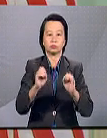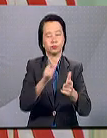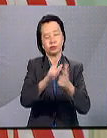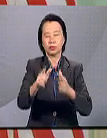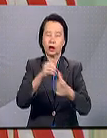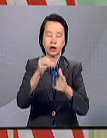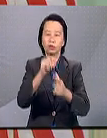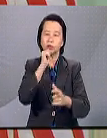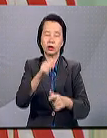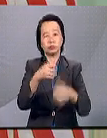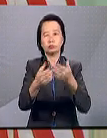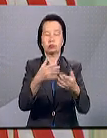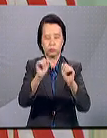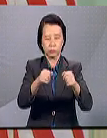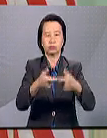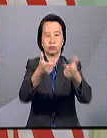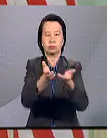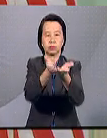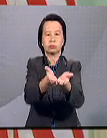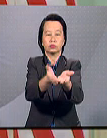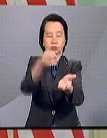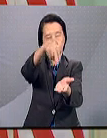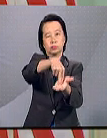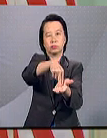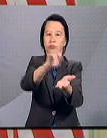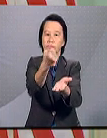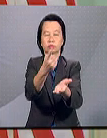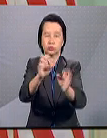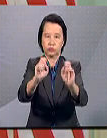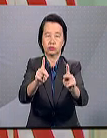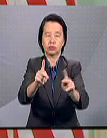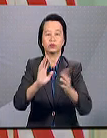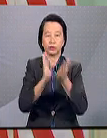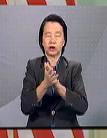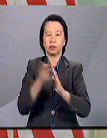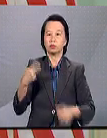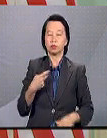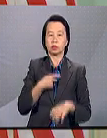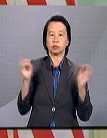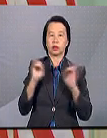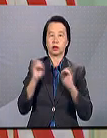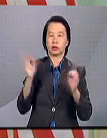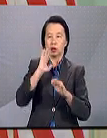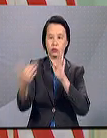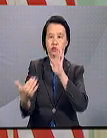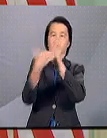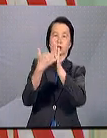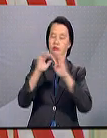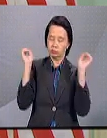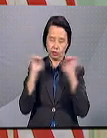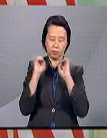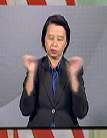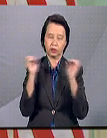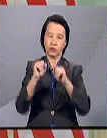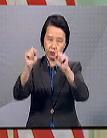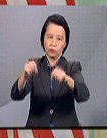kebenaran atau tidak mengenai mereka ini. Jadi kita tiada pernah menyekat pun.